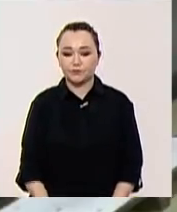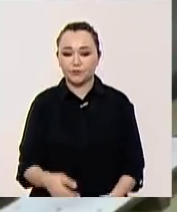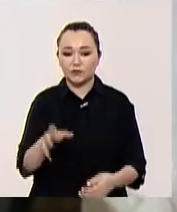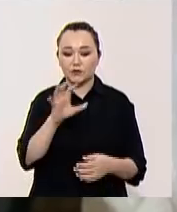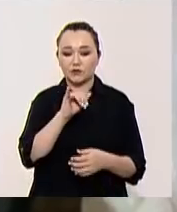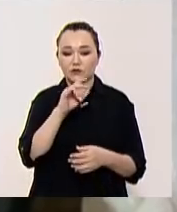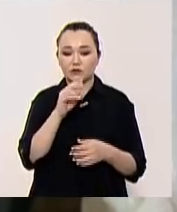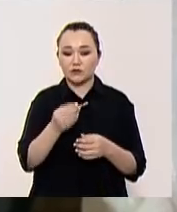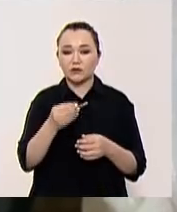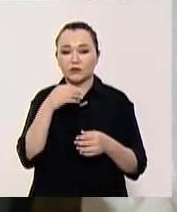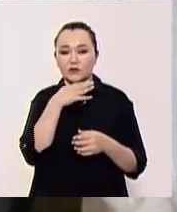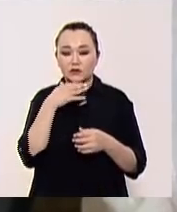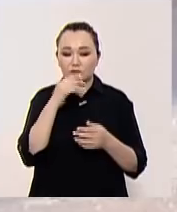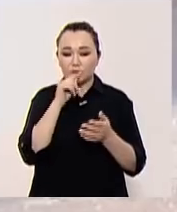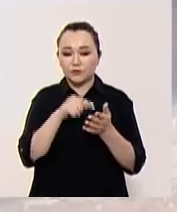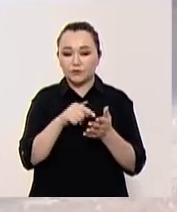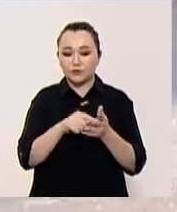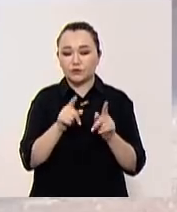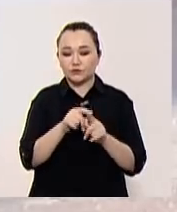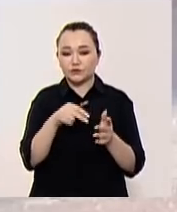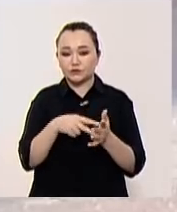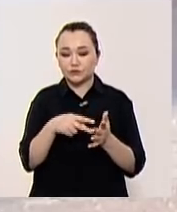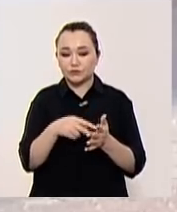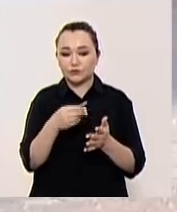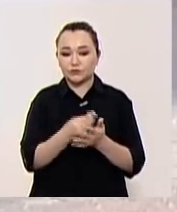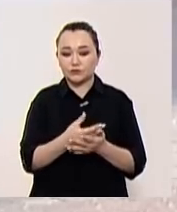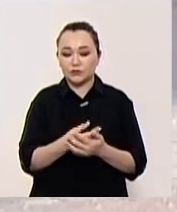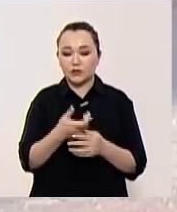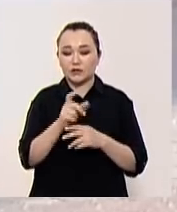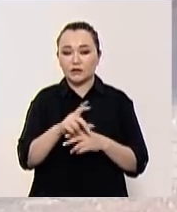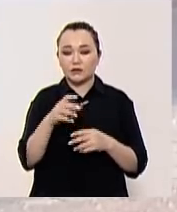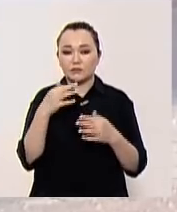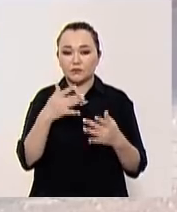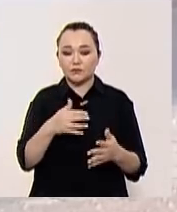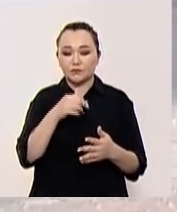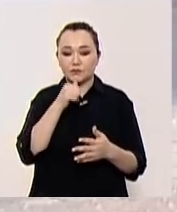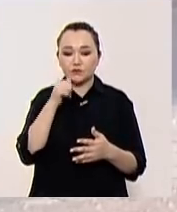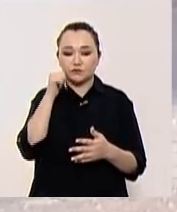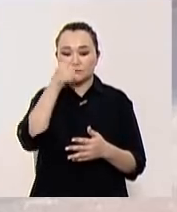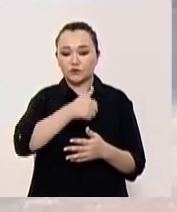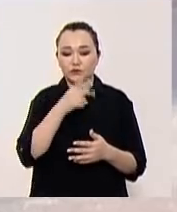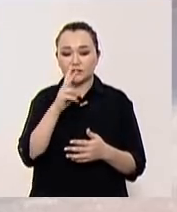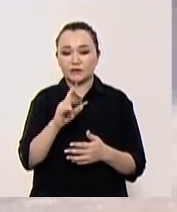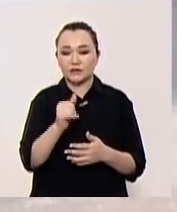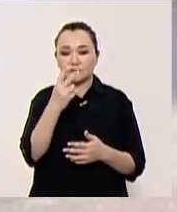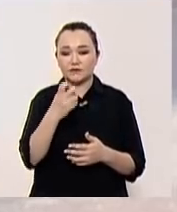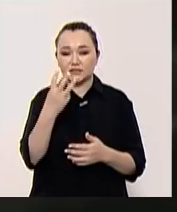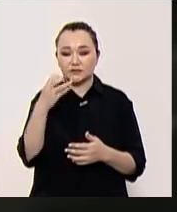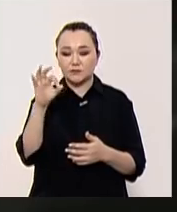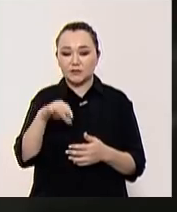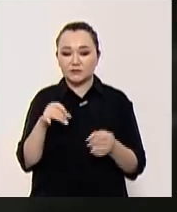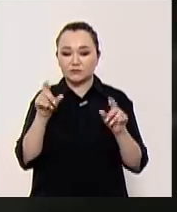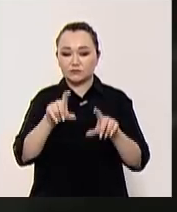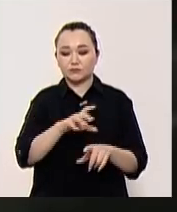Удай баға тауық етіне де жетті. Цены с прошлого по запрошлого года на 200-300%